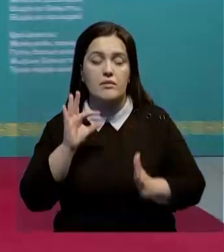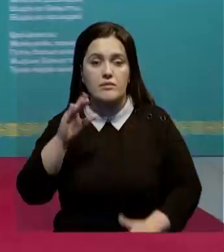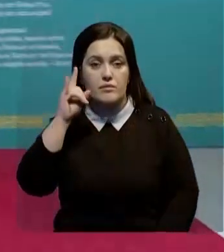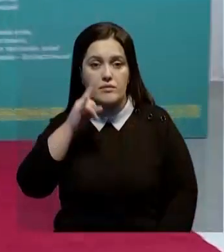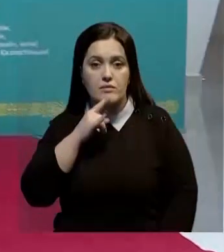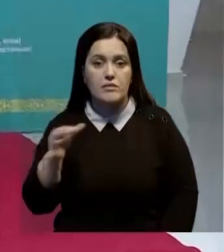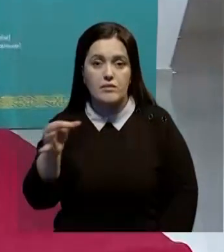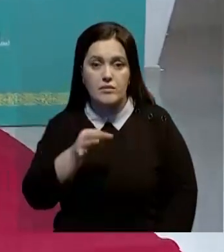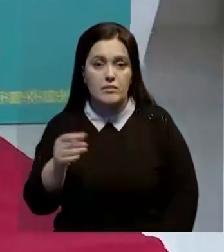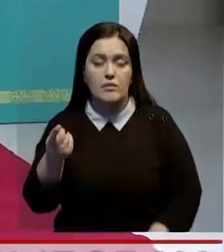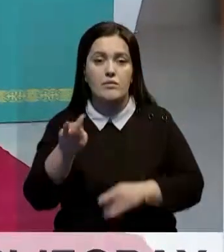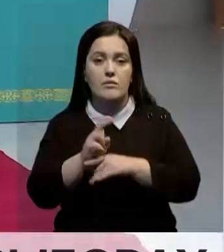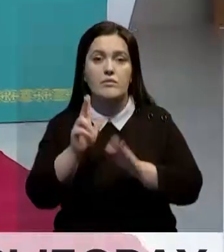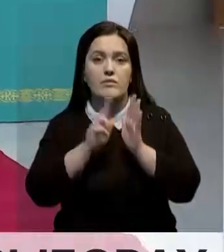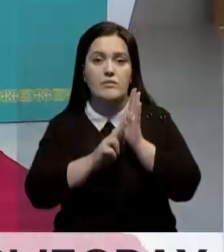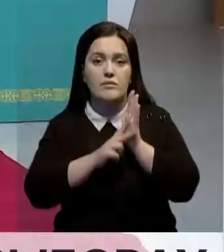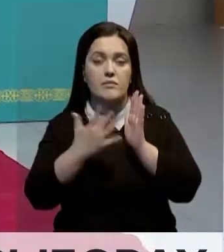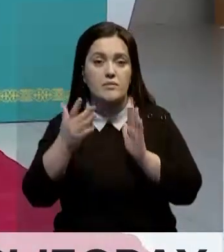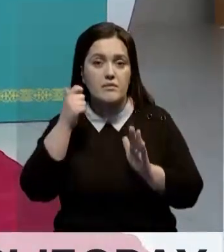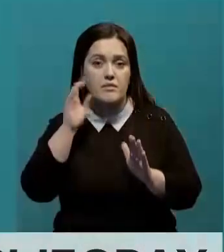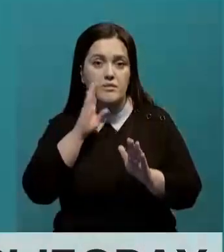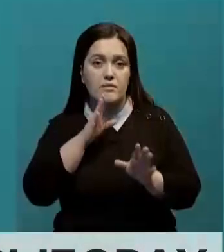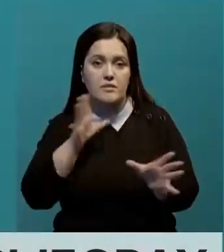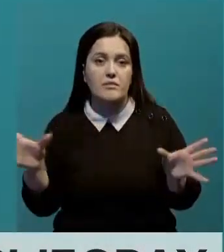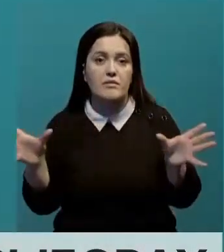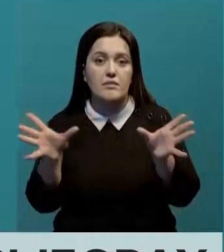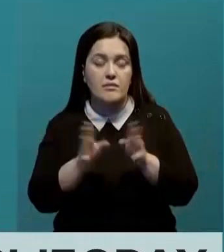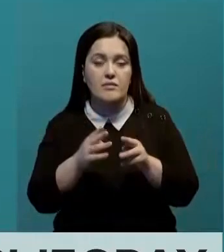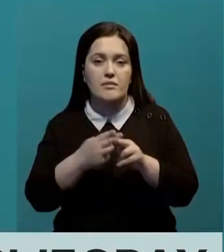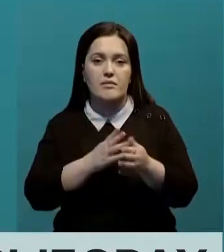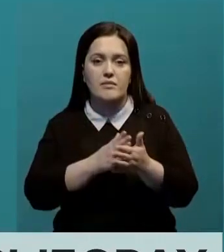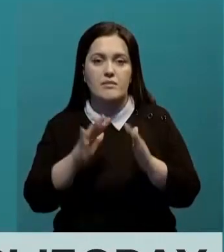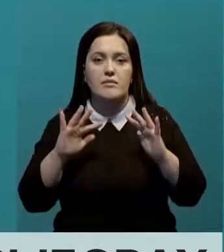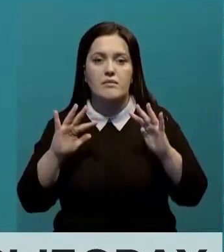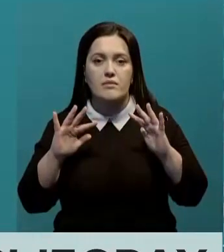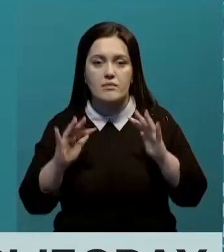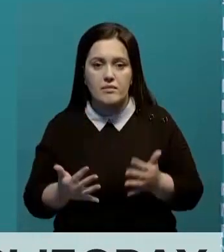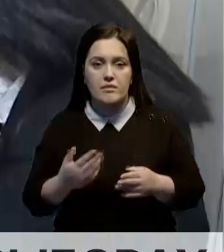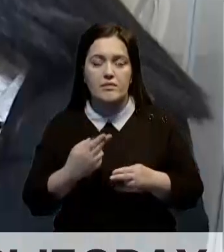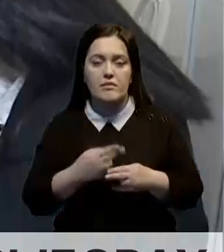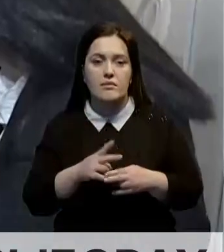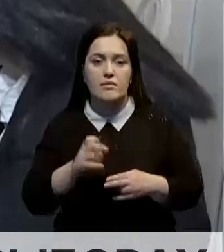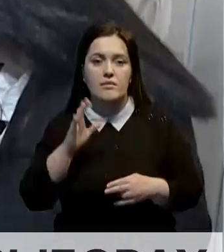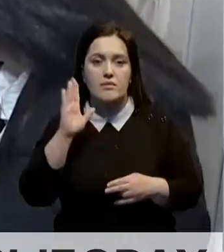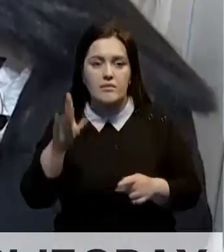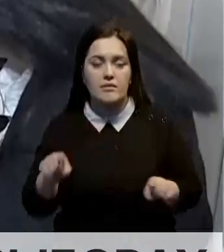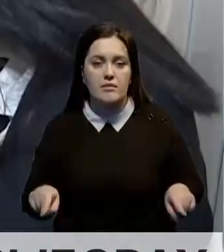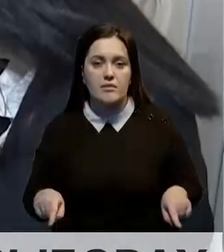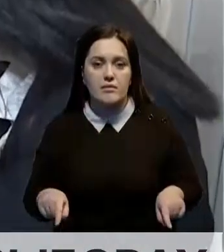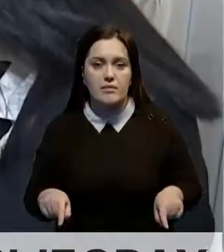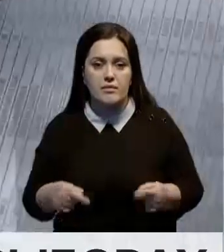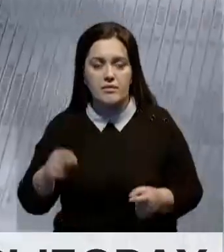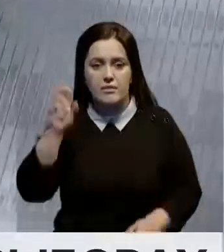участок в Восточно-Казахстанской области он пришел с 85-летней мамой. Отметил, что это политическое событие, безусловно, повлияет